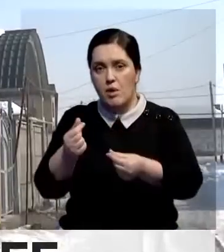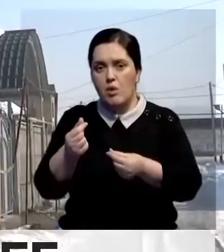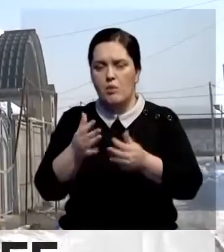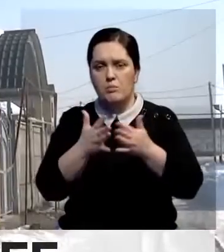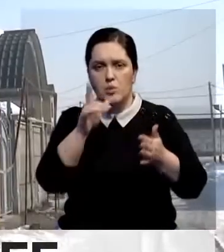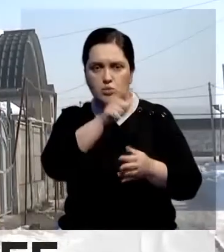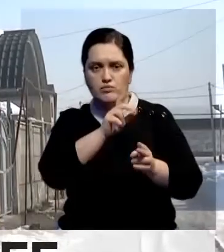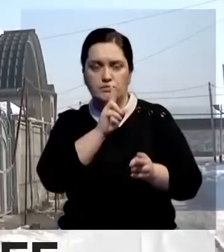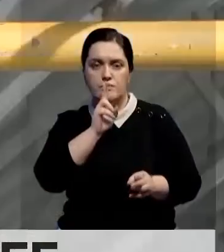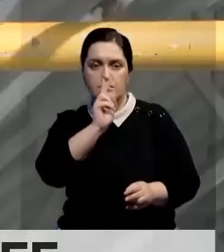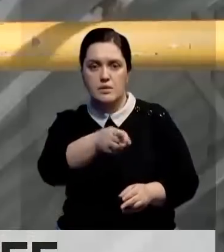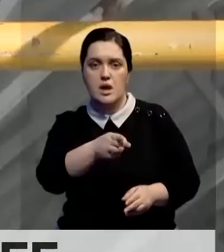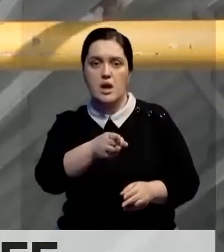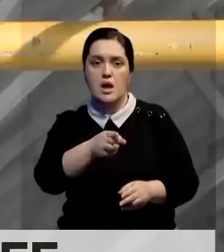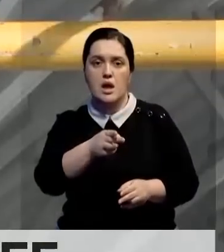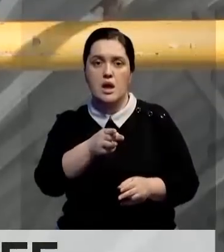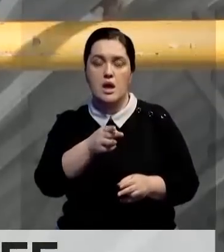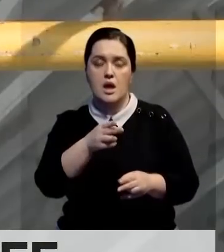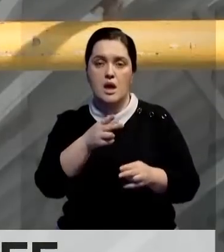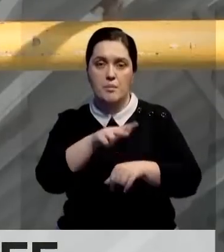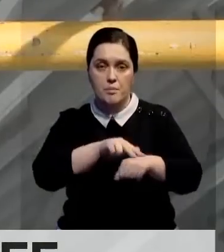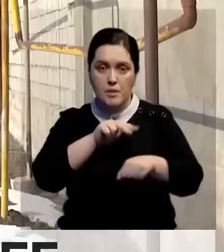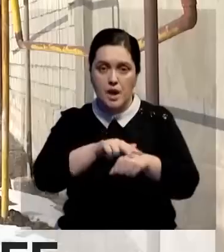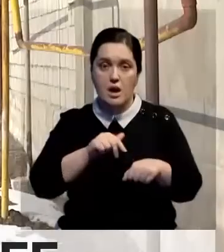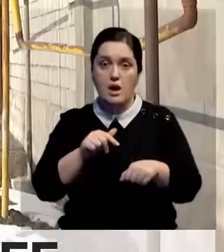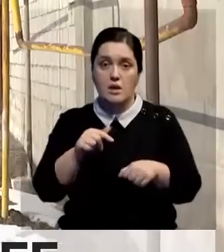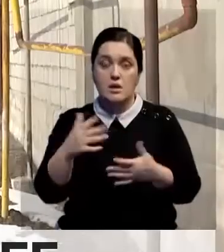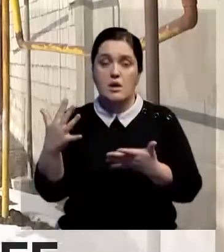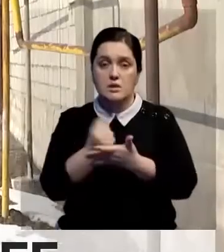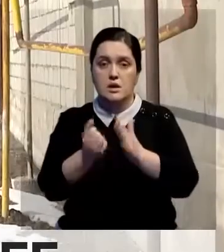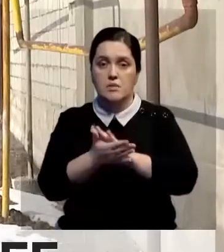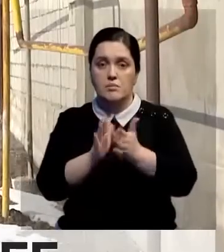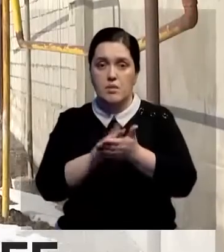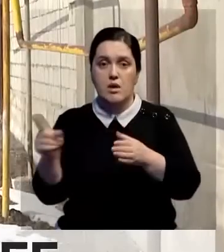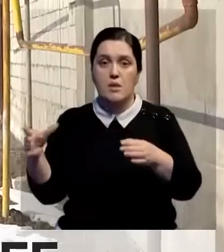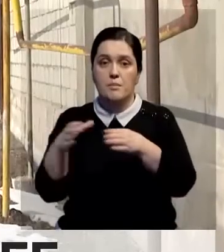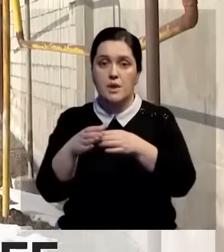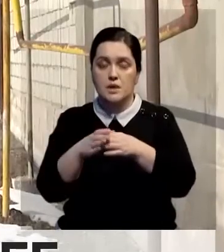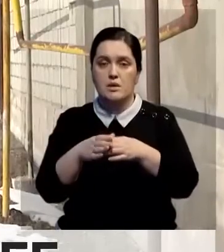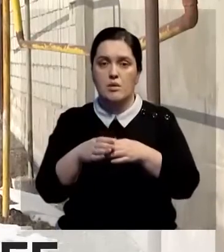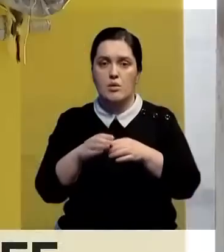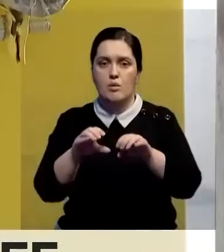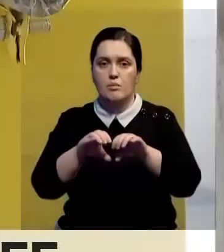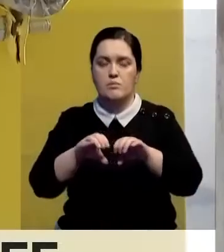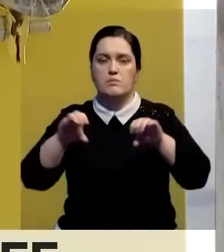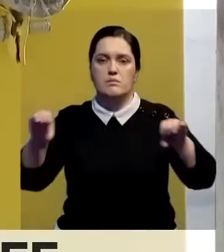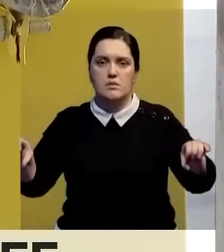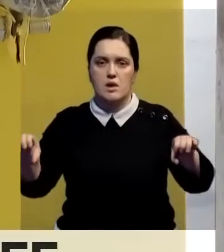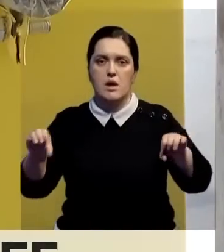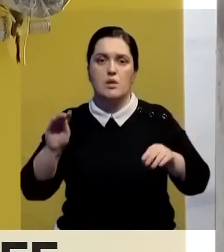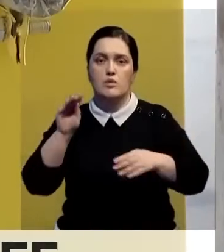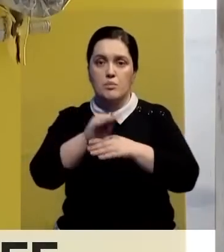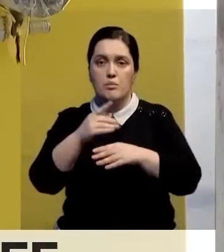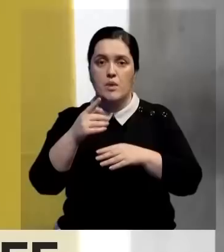городское управление жилищно-коммунального хозяйства и в антикор-службу. В итоге удалось найти компромисс. Подрядчик удлинил опоры